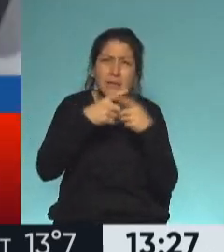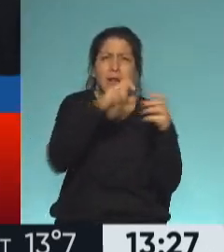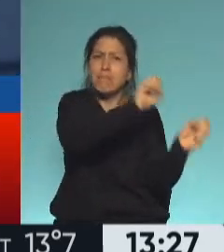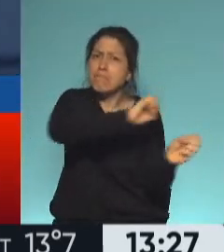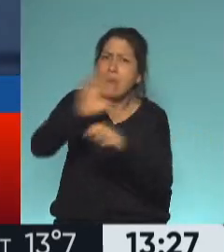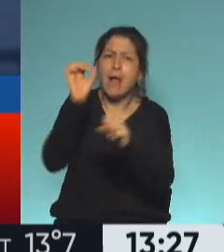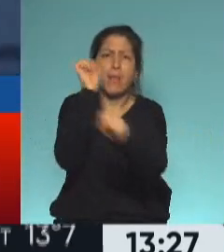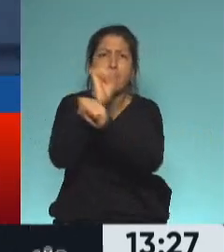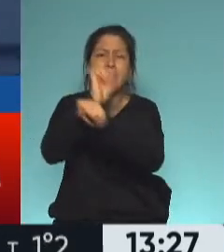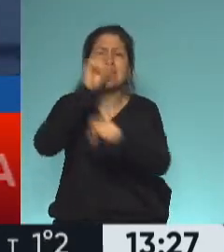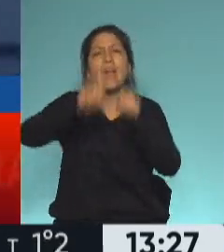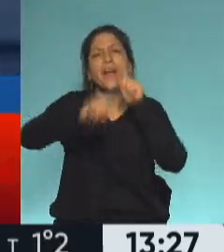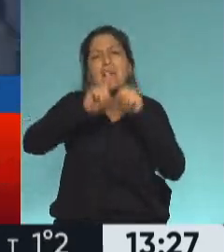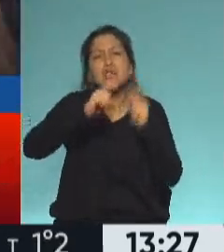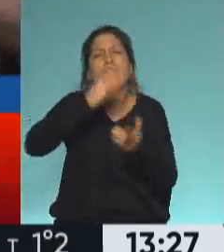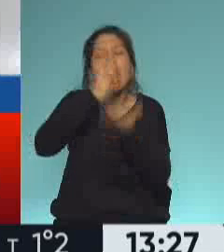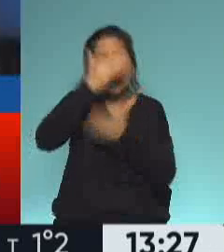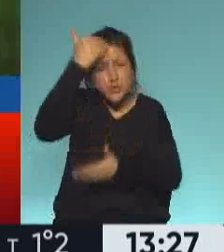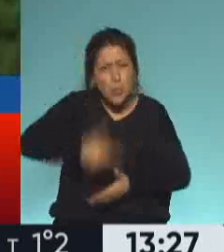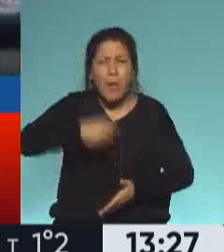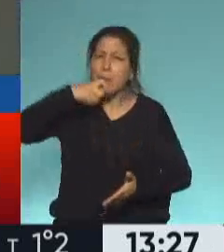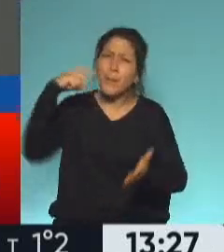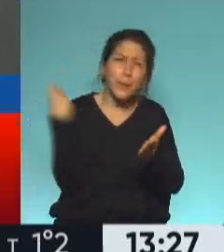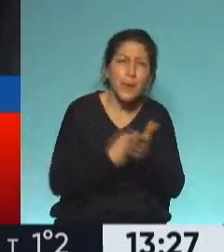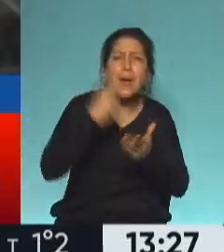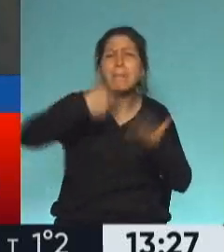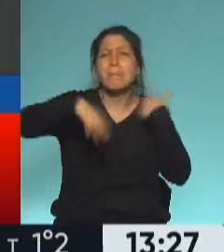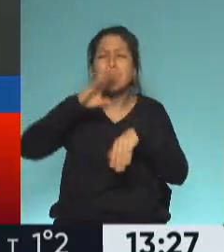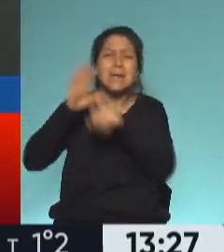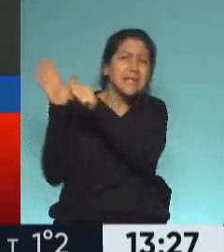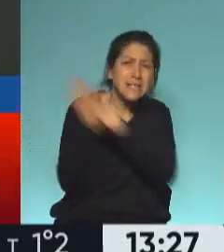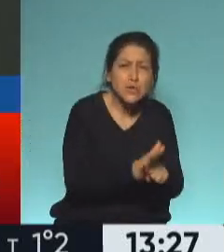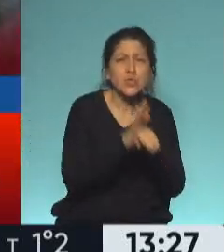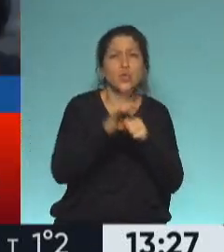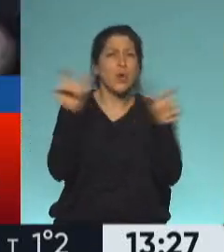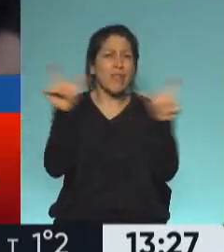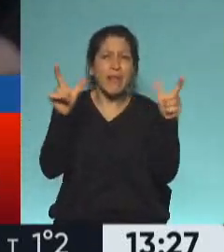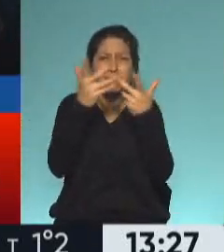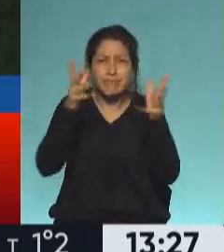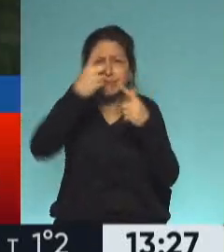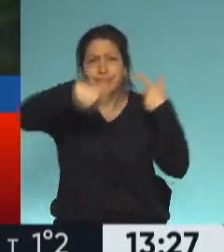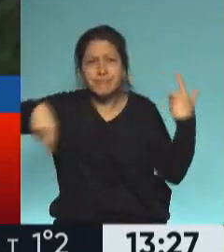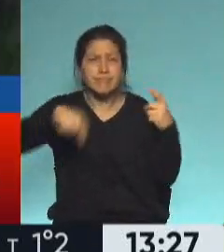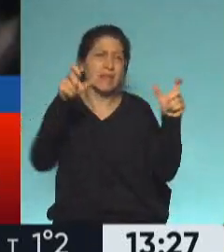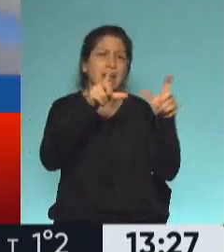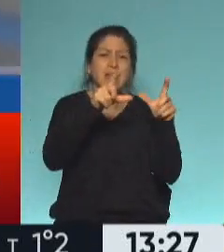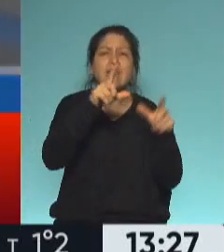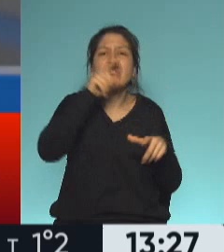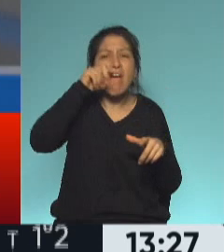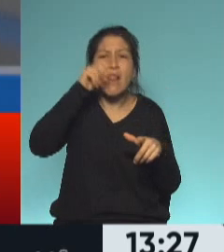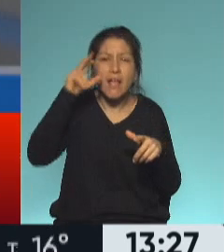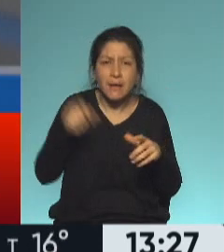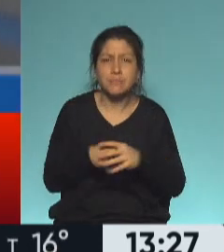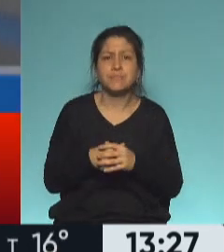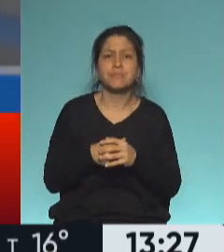sistemáticas de los derechos humanos y una implacable censura mediática que se extendió a canales no tradicionales como Telegram. Мы не